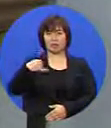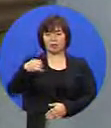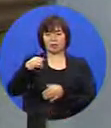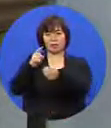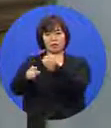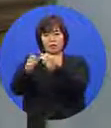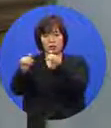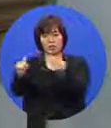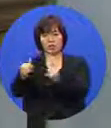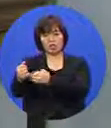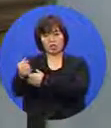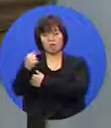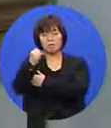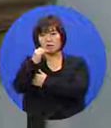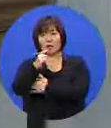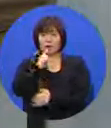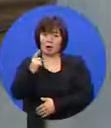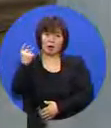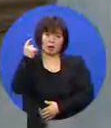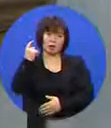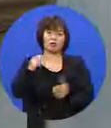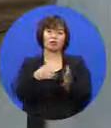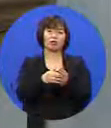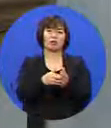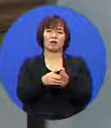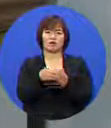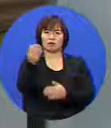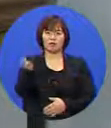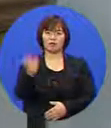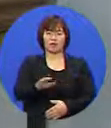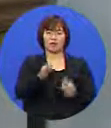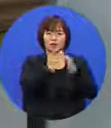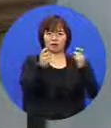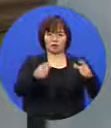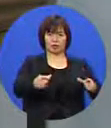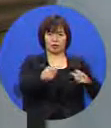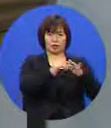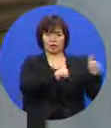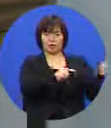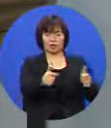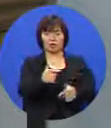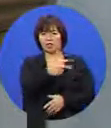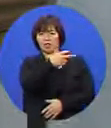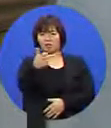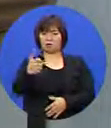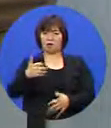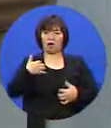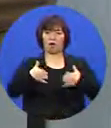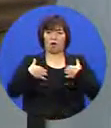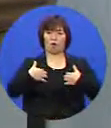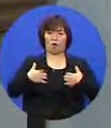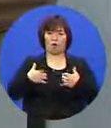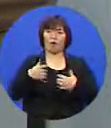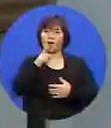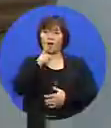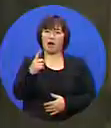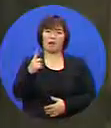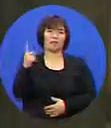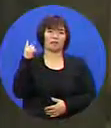내에서도 영향력이 크다고 전해 들었는데, 전북인 불교 신자들이 크게 환대해